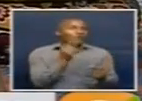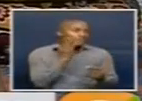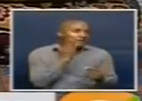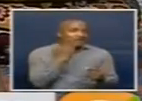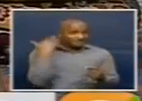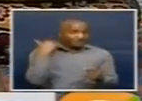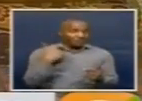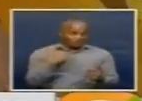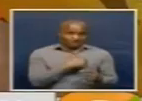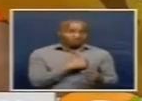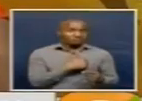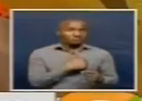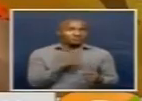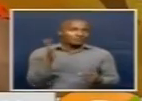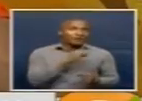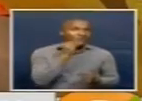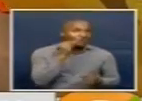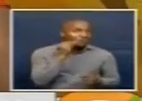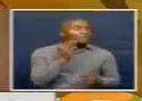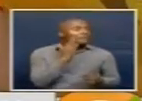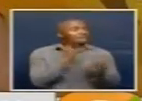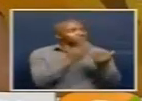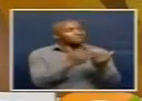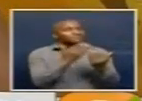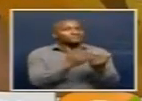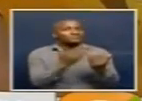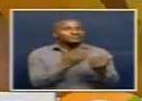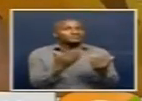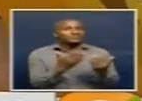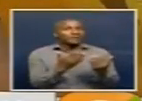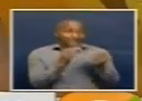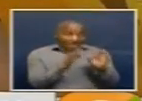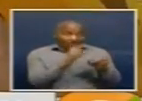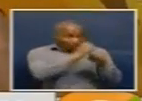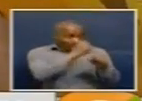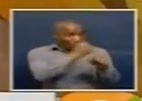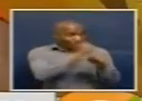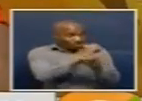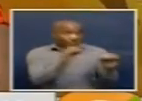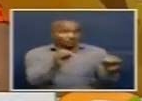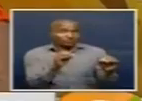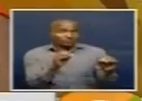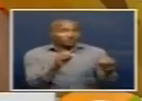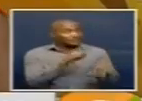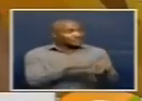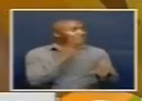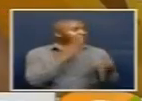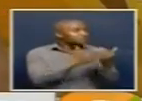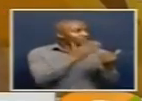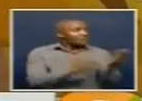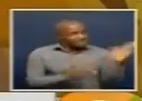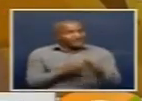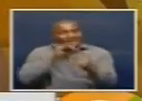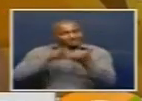sisi sasa, warudi kwa mamako waenda watunzwa, itategemea na wewe kama uko kazini ama huko kazini. Alafu kisha maliza kutunzwa na mama tena unarudi kwa